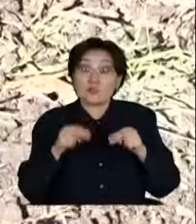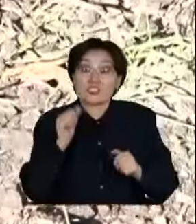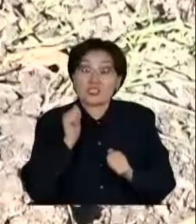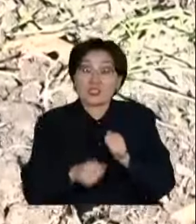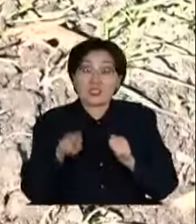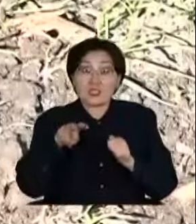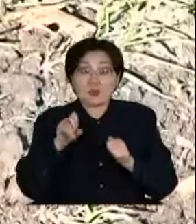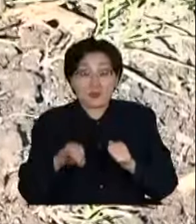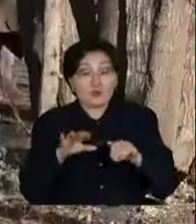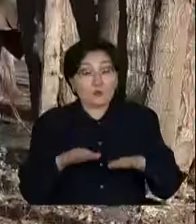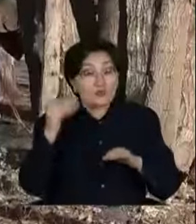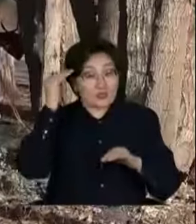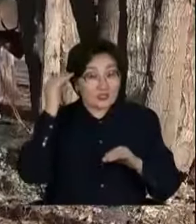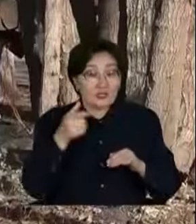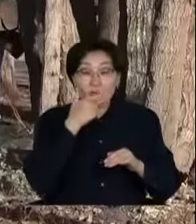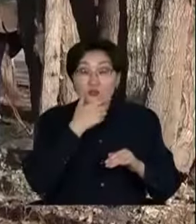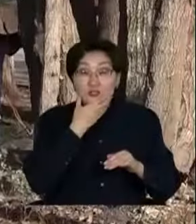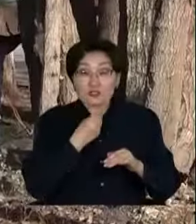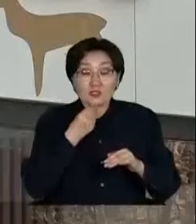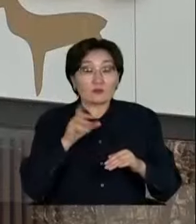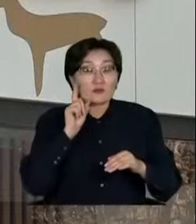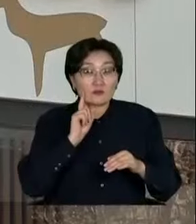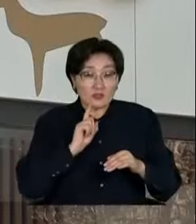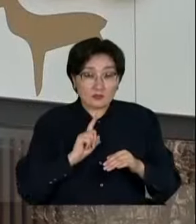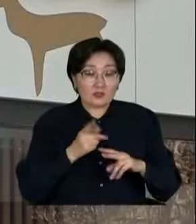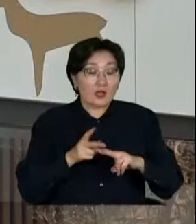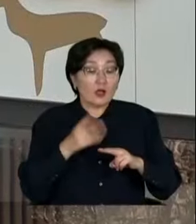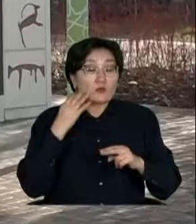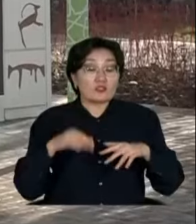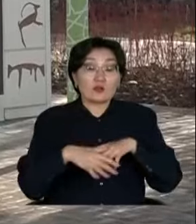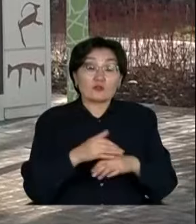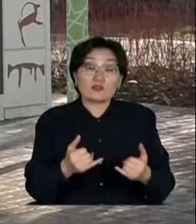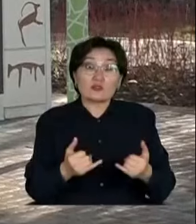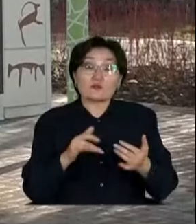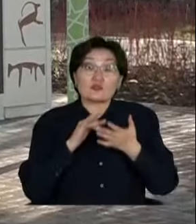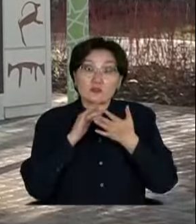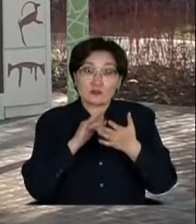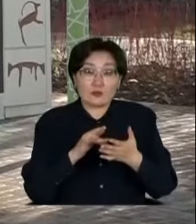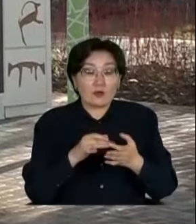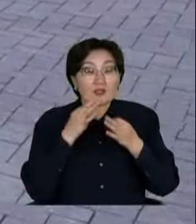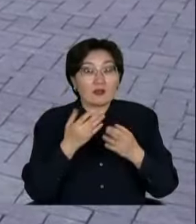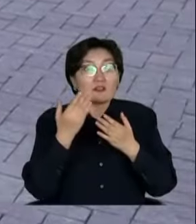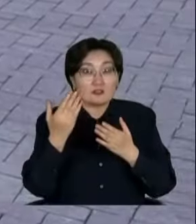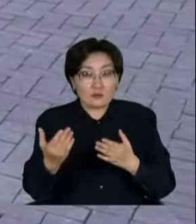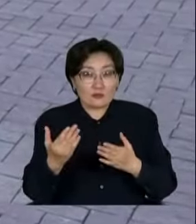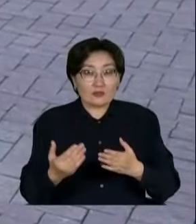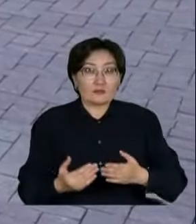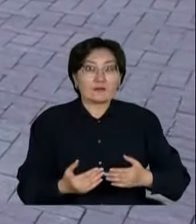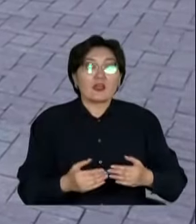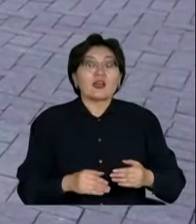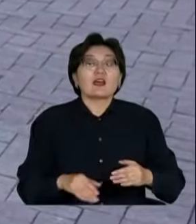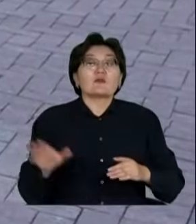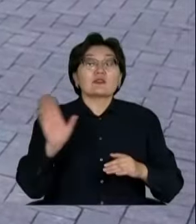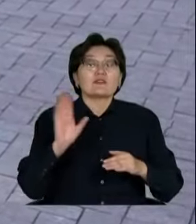каждой детали с точки зрения эстетичности и практичности. Это алматинцы и туристы оценили по достоинству. Привет из Литвы.